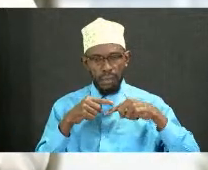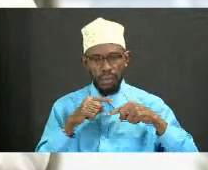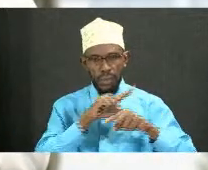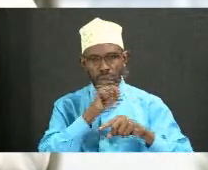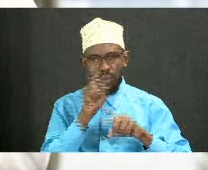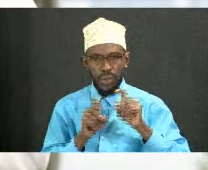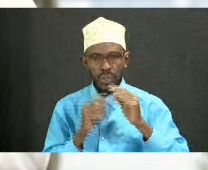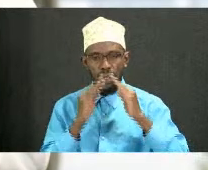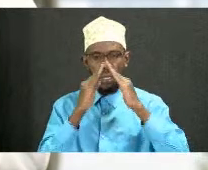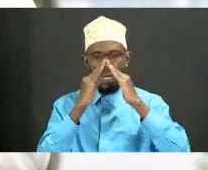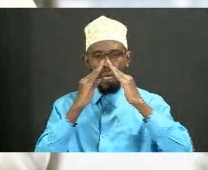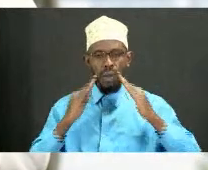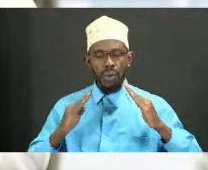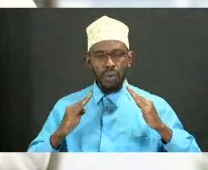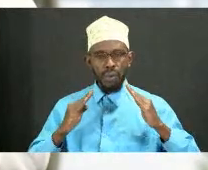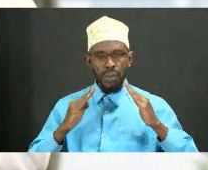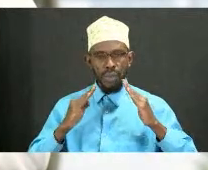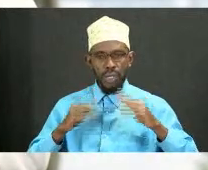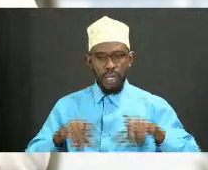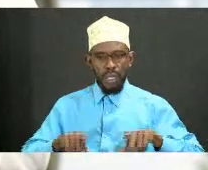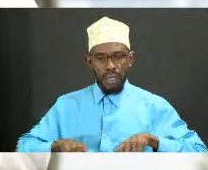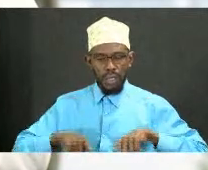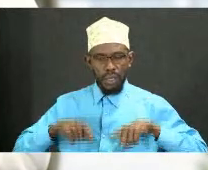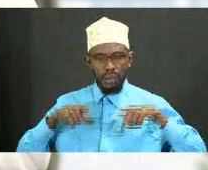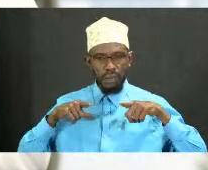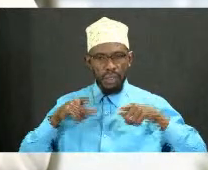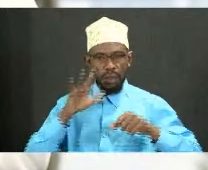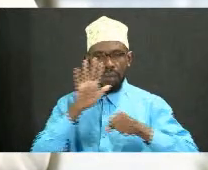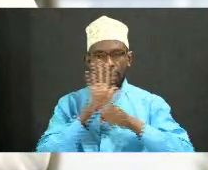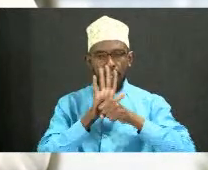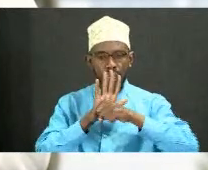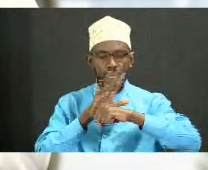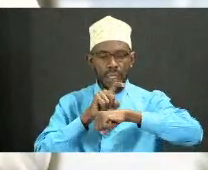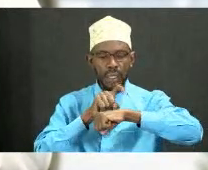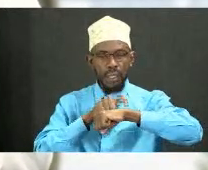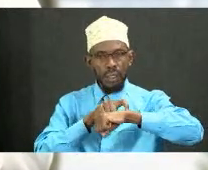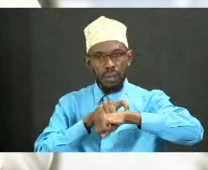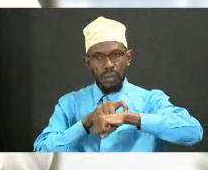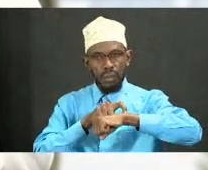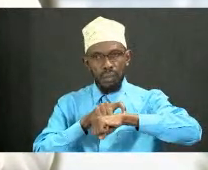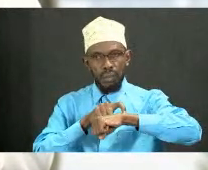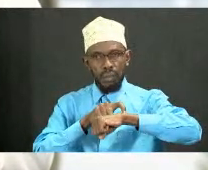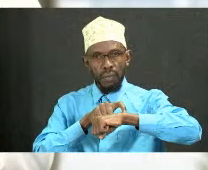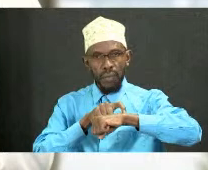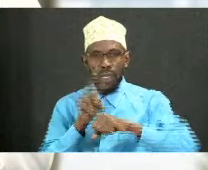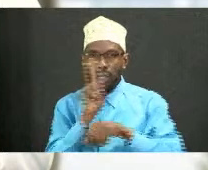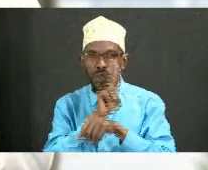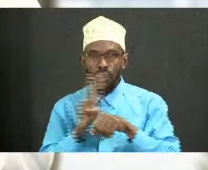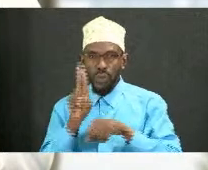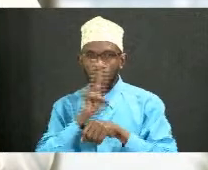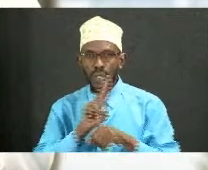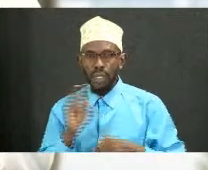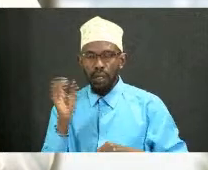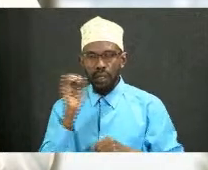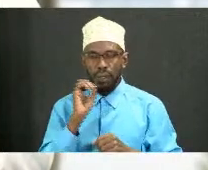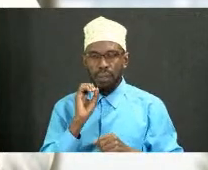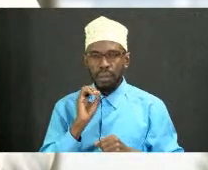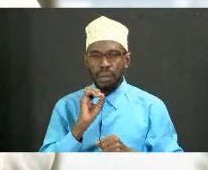la nyumba, mahali ambapo utaishi, mara nyingi unamkuta mtu anatumia